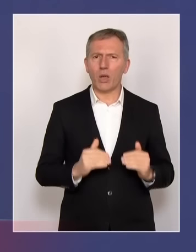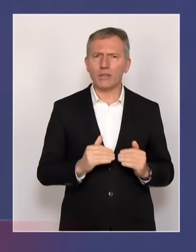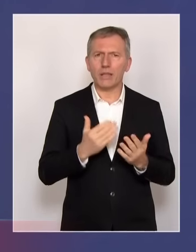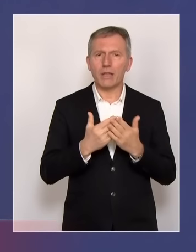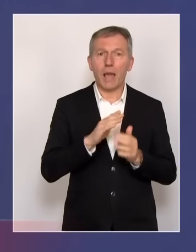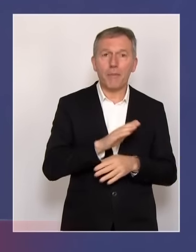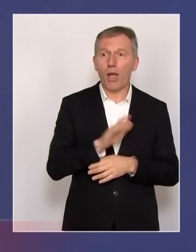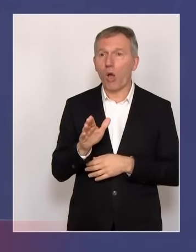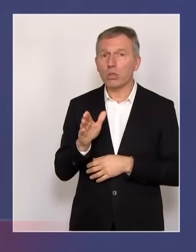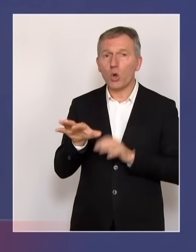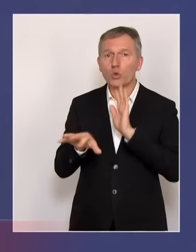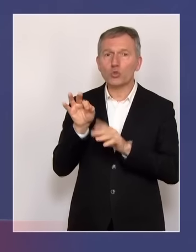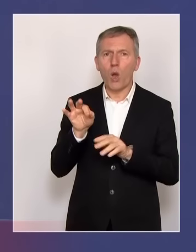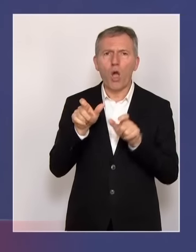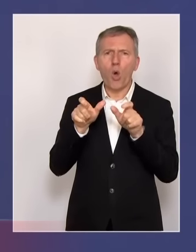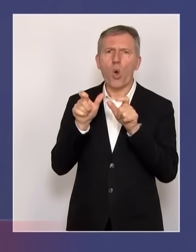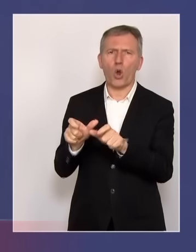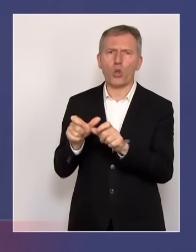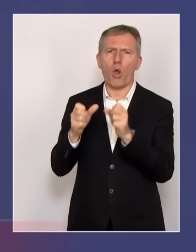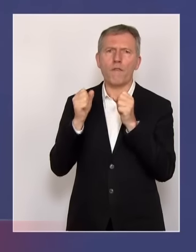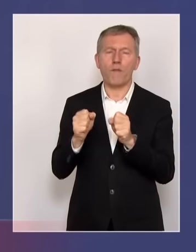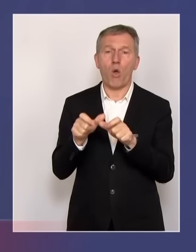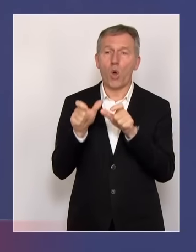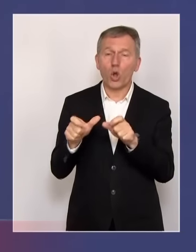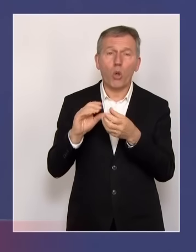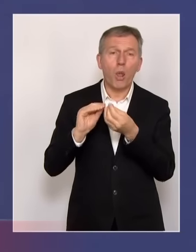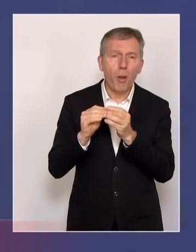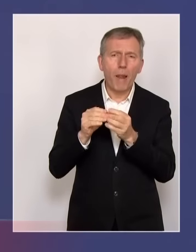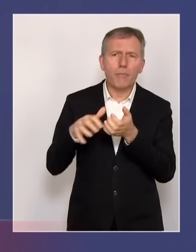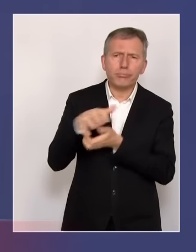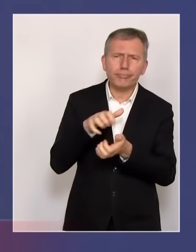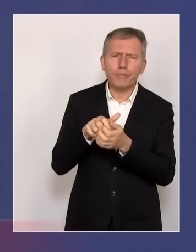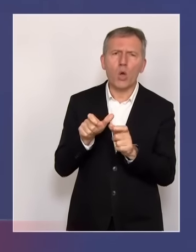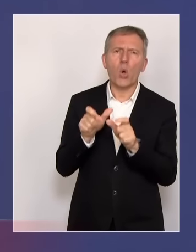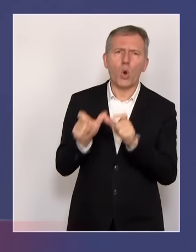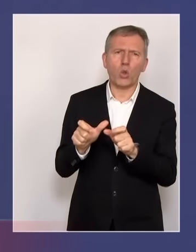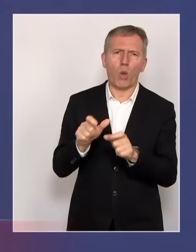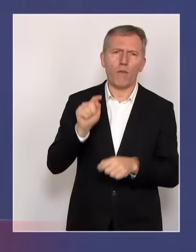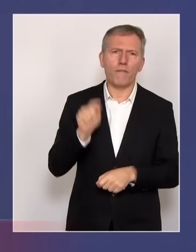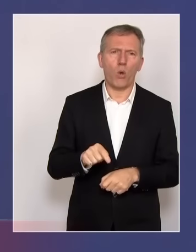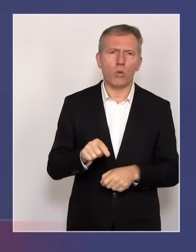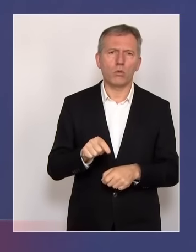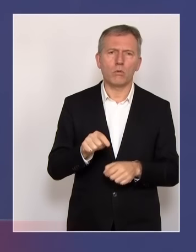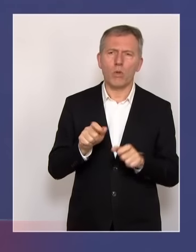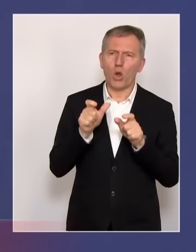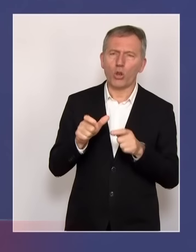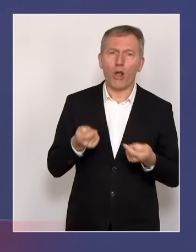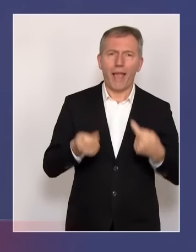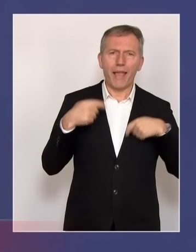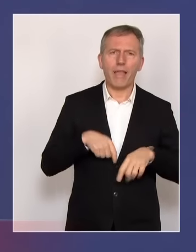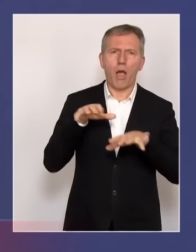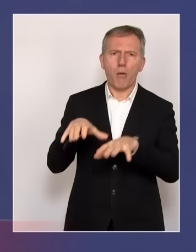puis vous avez un autre choix celui du contrôle qui est dire face à ce désordre de cette anomie on contrôle reprise étatique